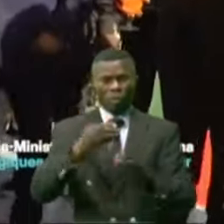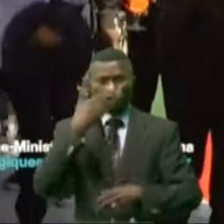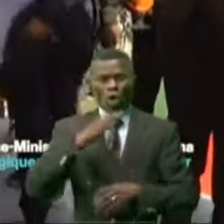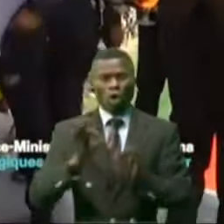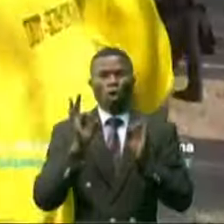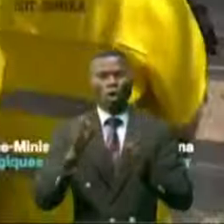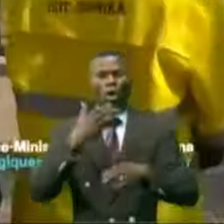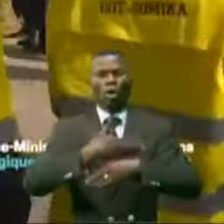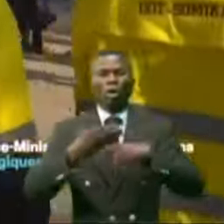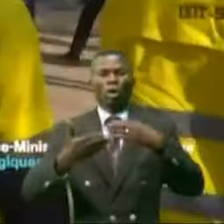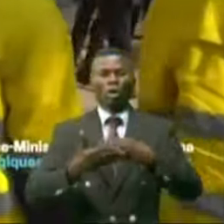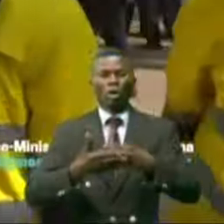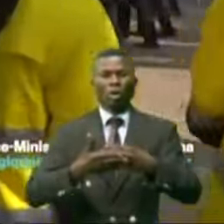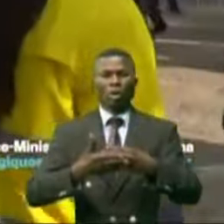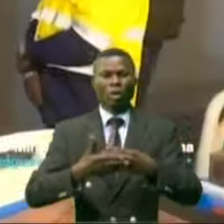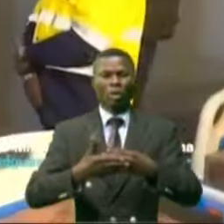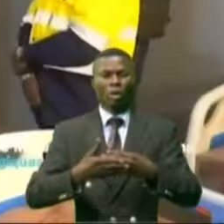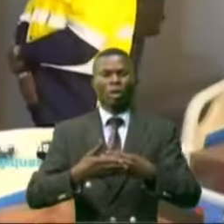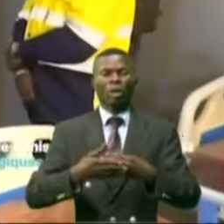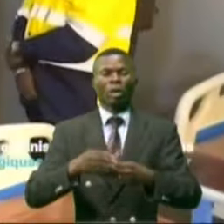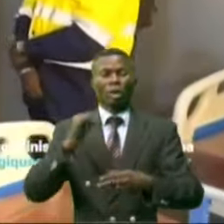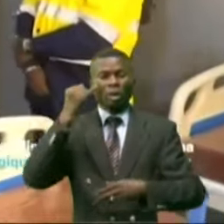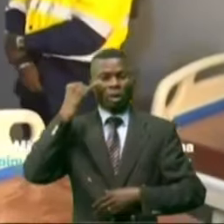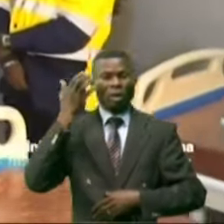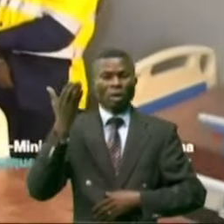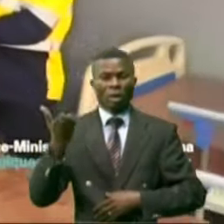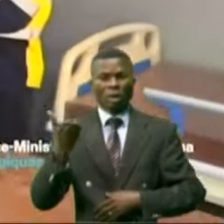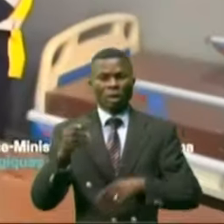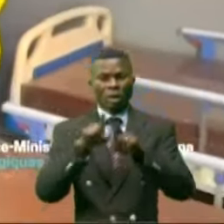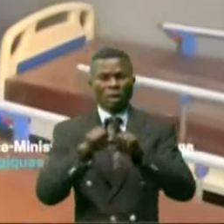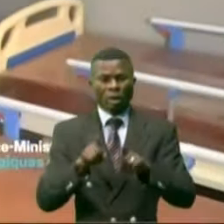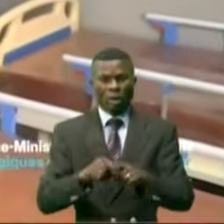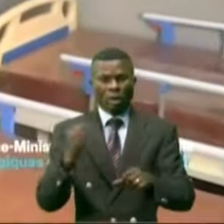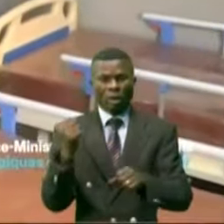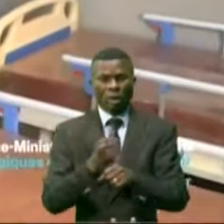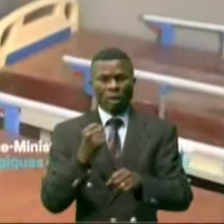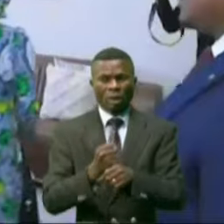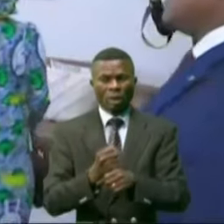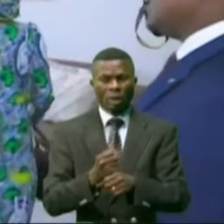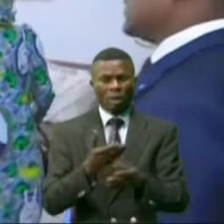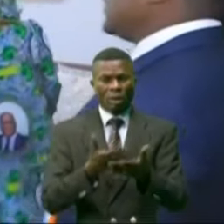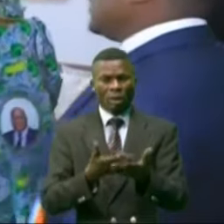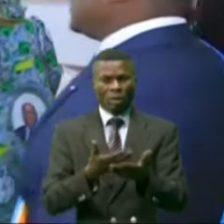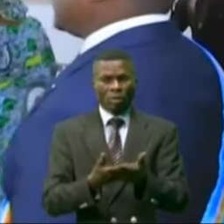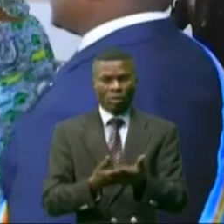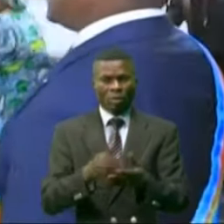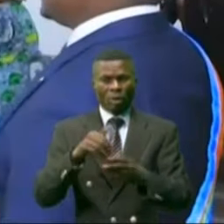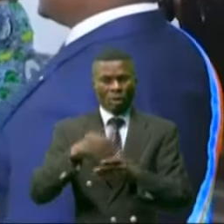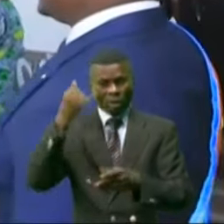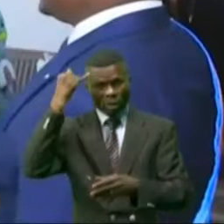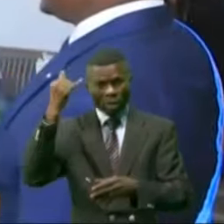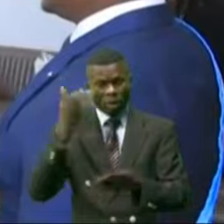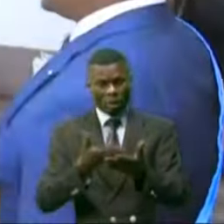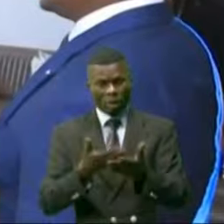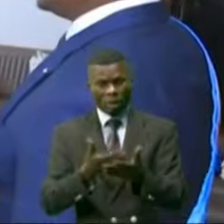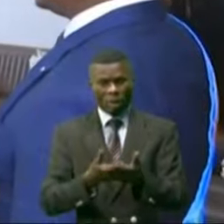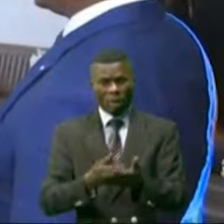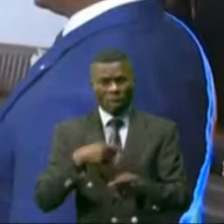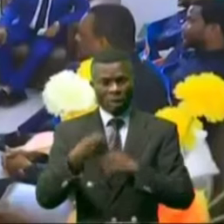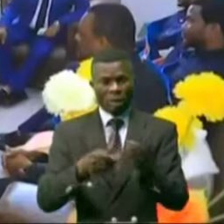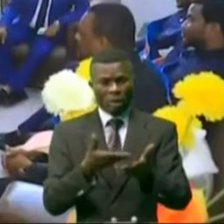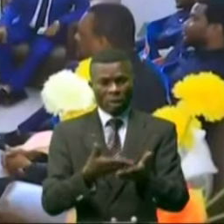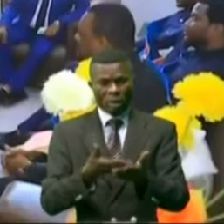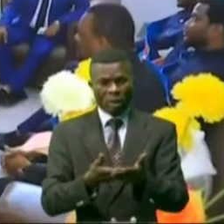construit par la dot Sumika, améliorant les services médicaux locaux. Dans le Lualaba, après avoir été